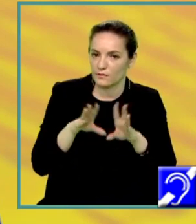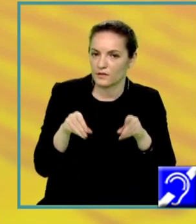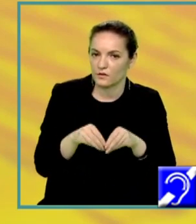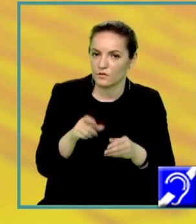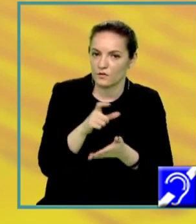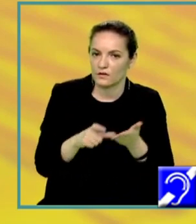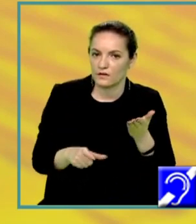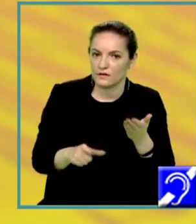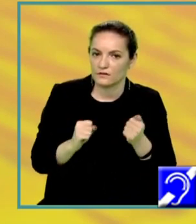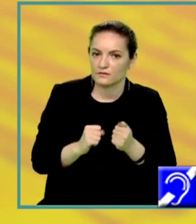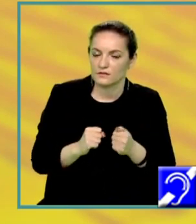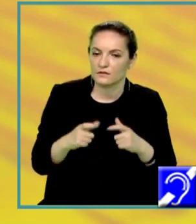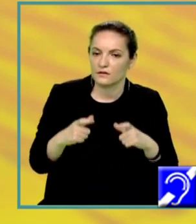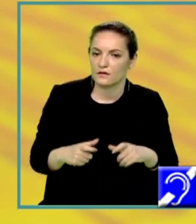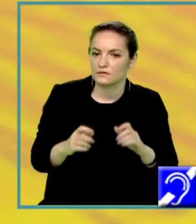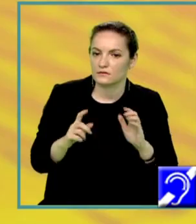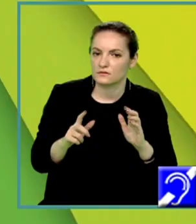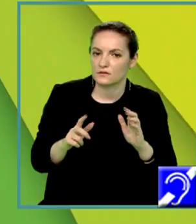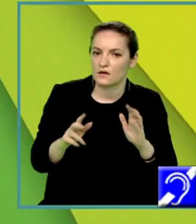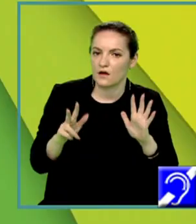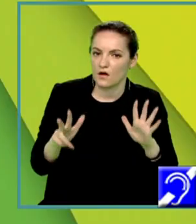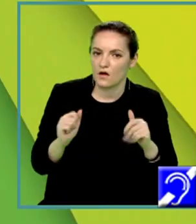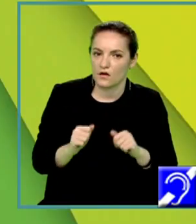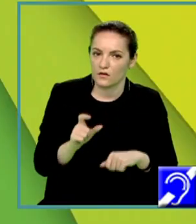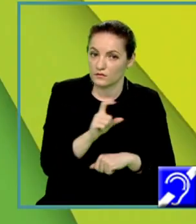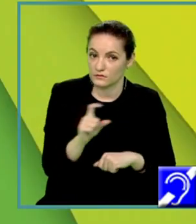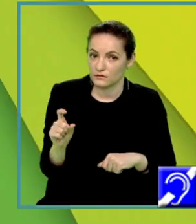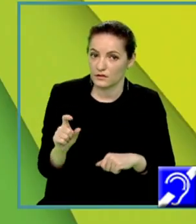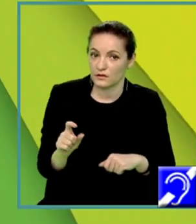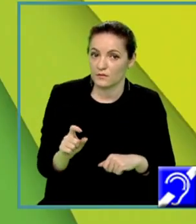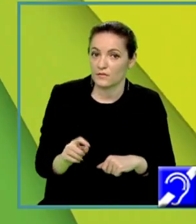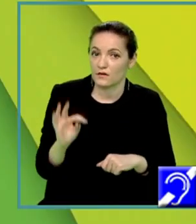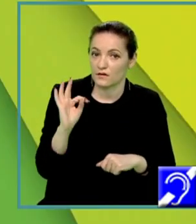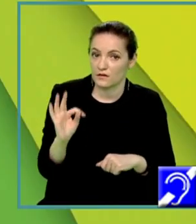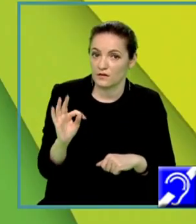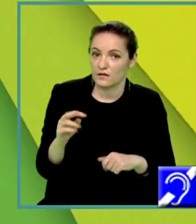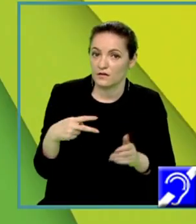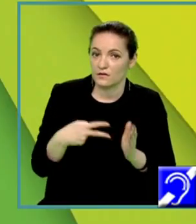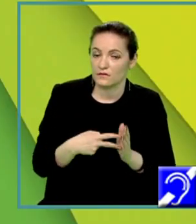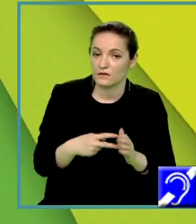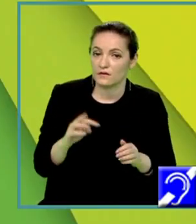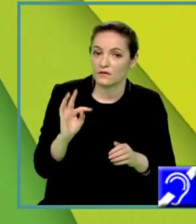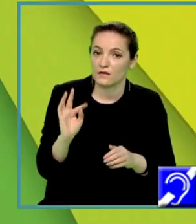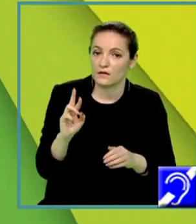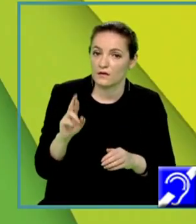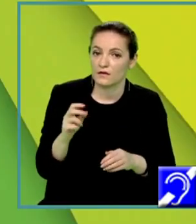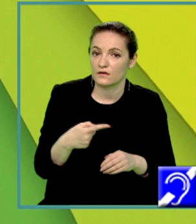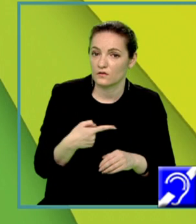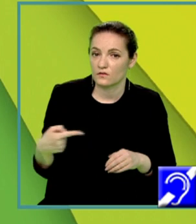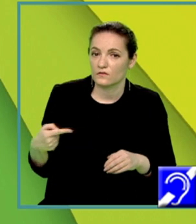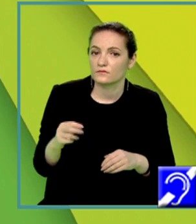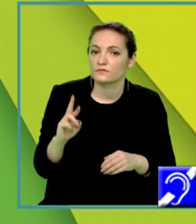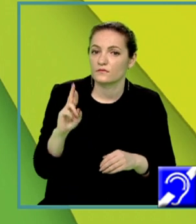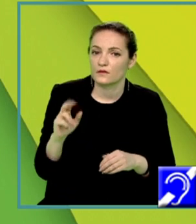de algebră de clasa 8-a cu tema funcția de forma f definită pe mulțimea numerelor reale cu valori în